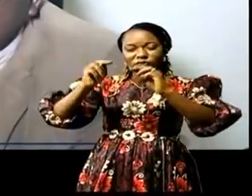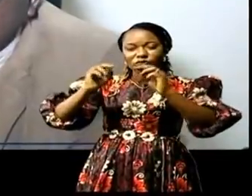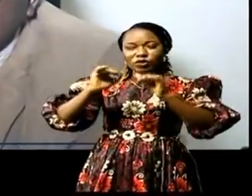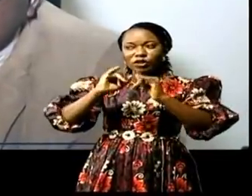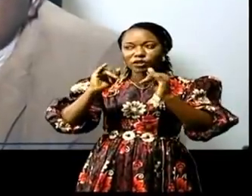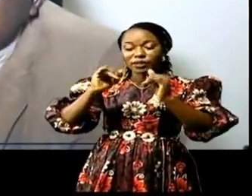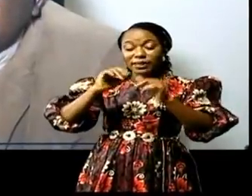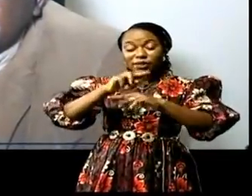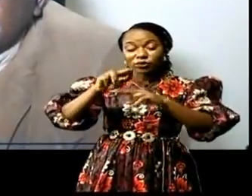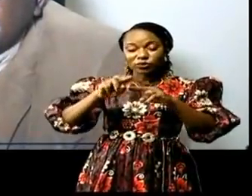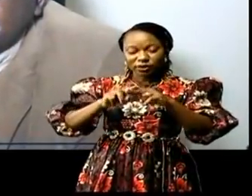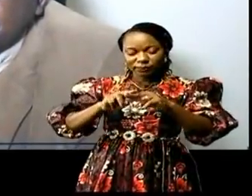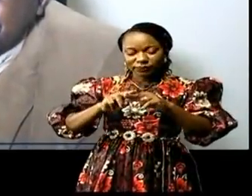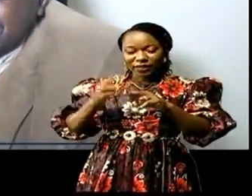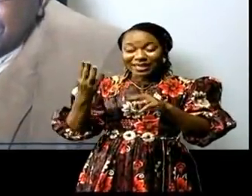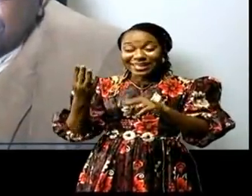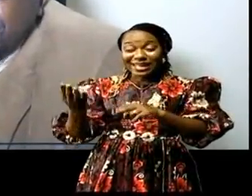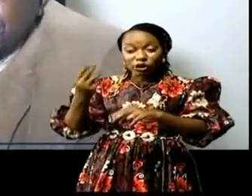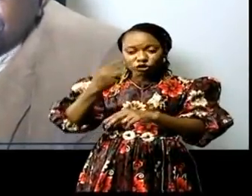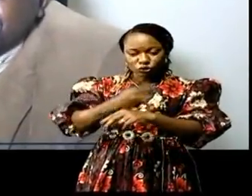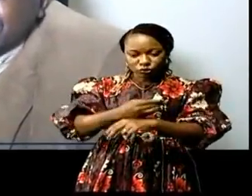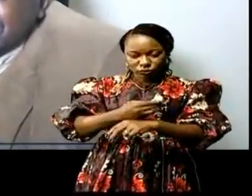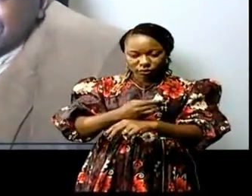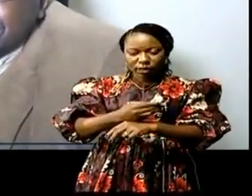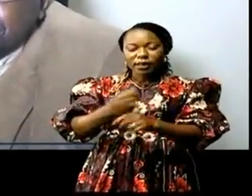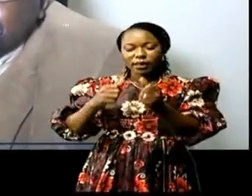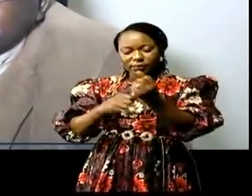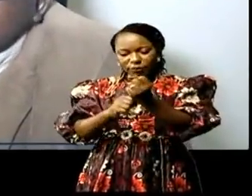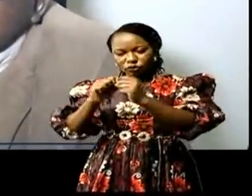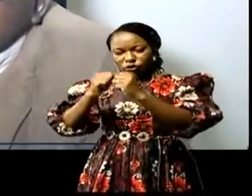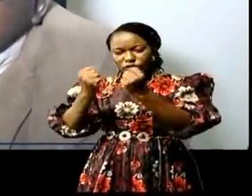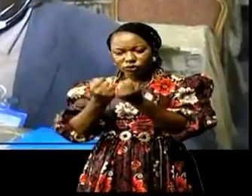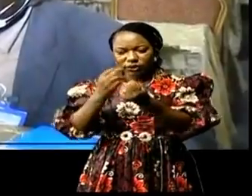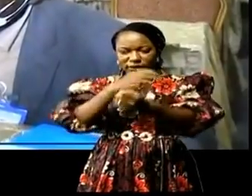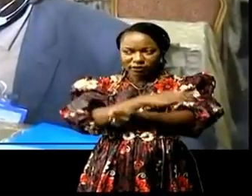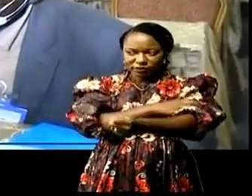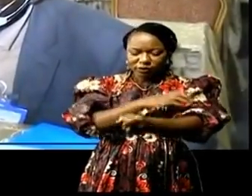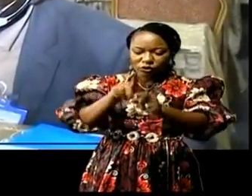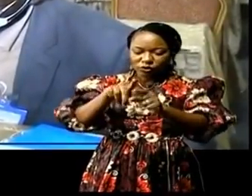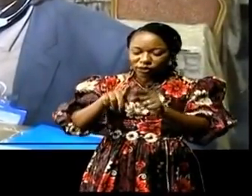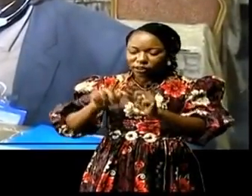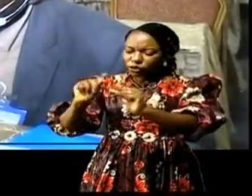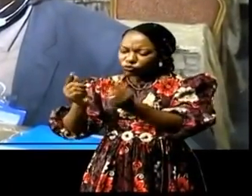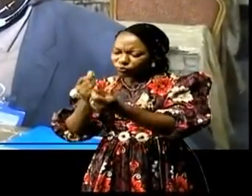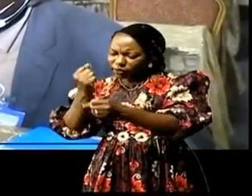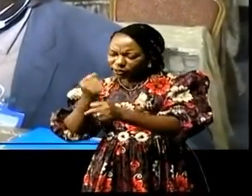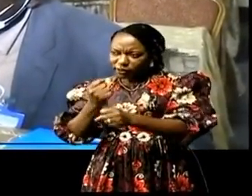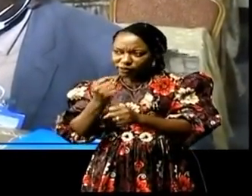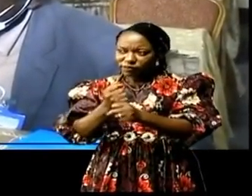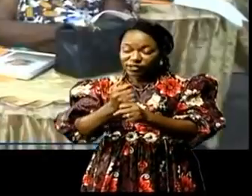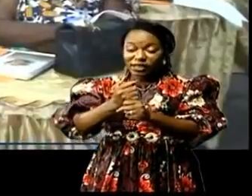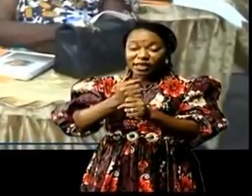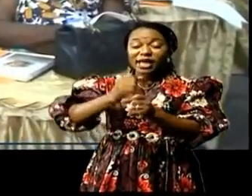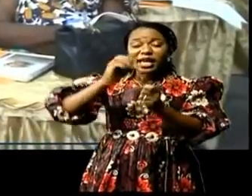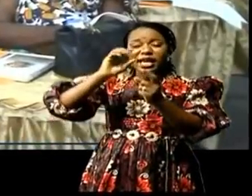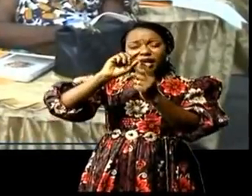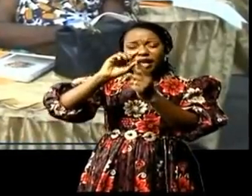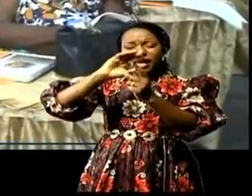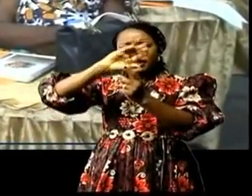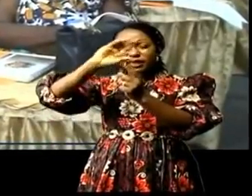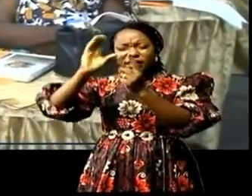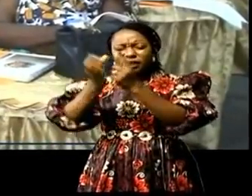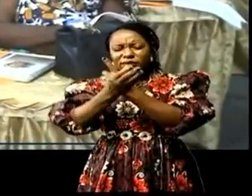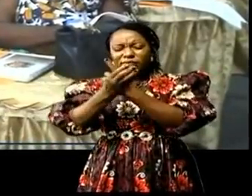les participants essentiellement issus de la société civile environnementale du groupe de travail Climat, RED et des confessions